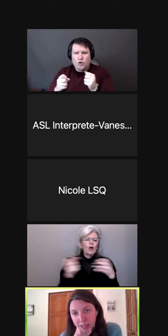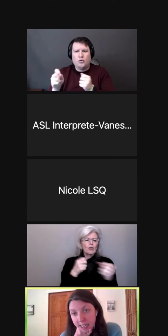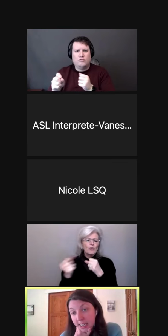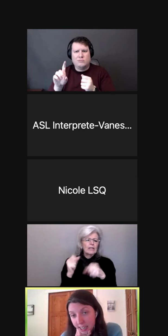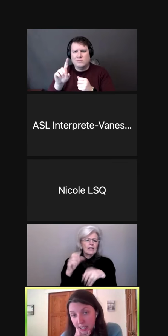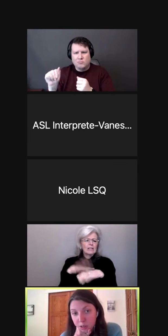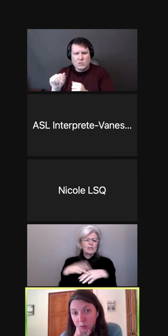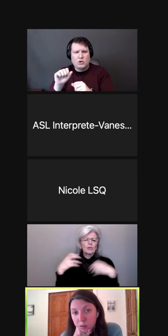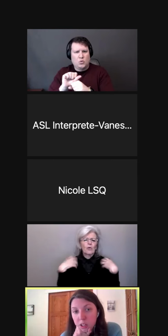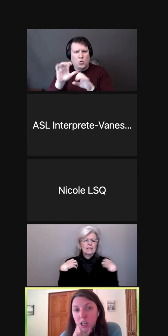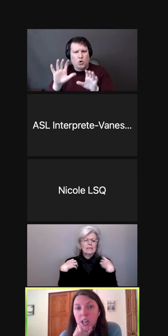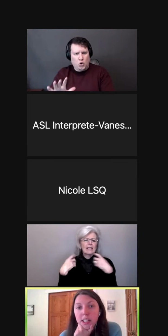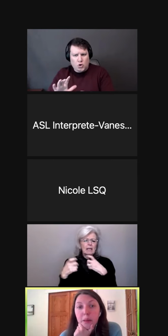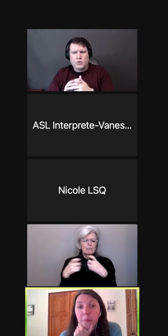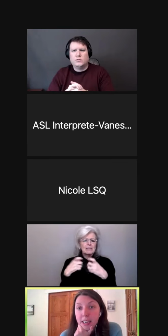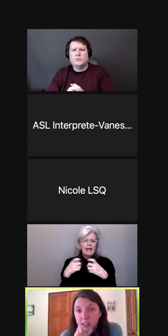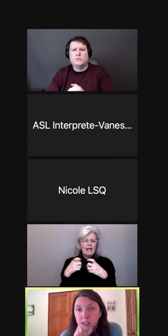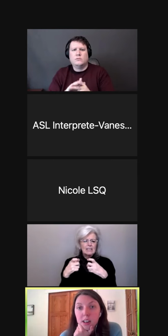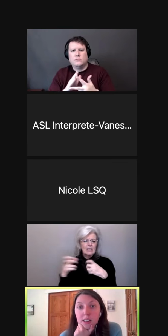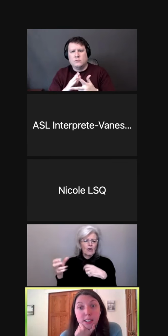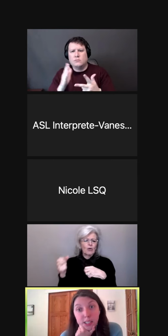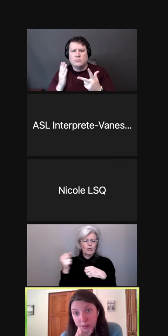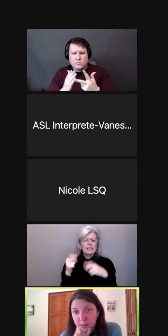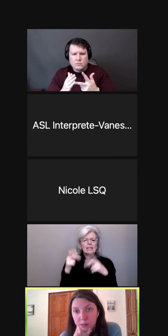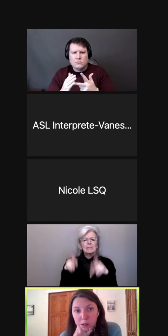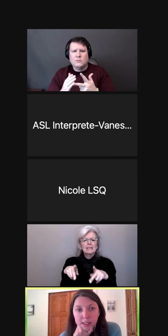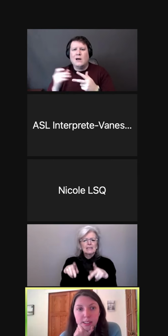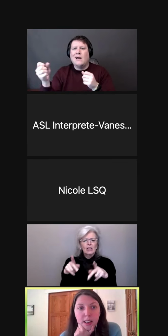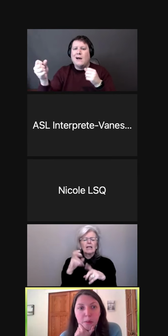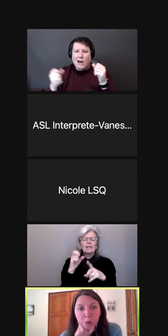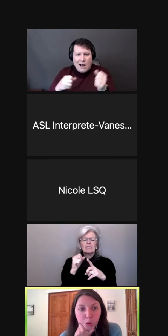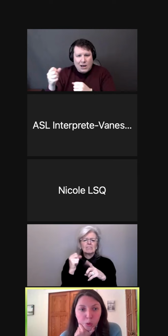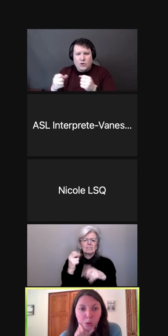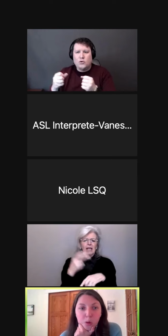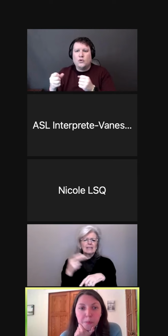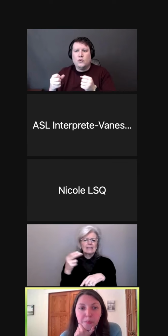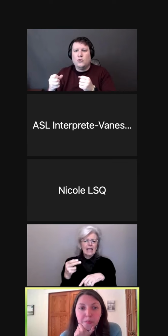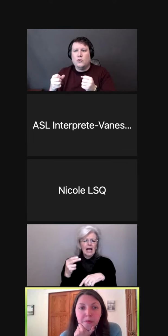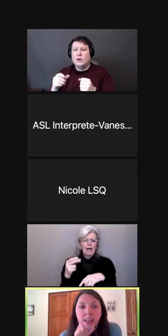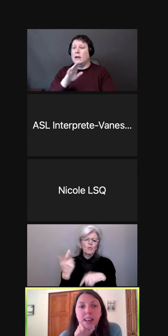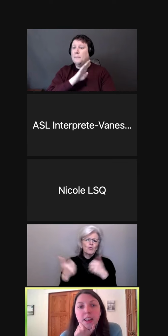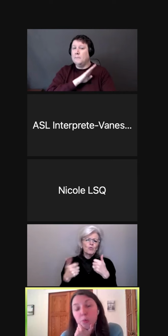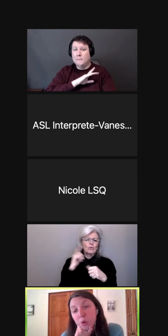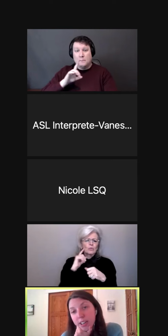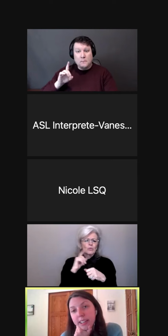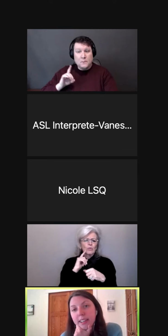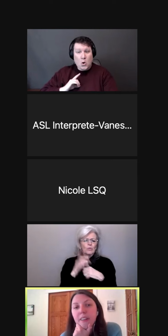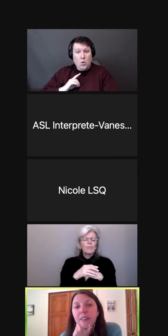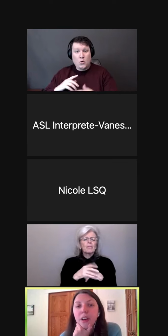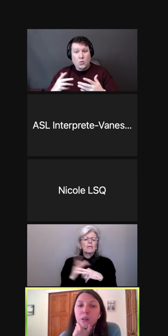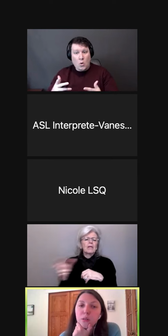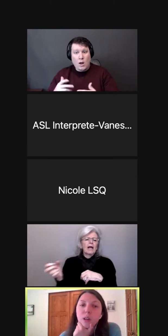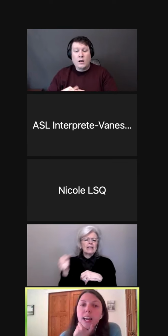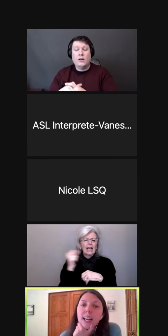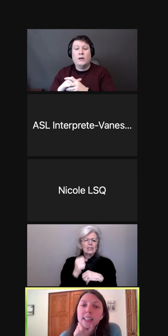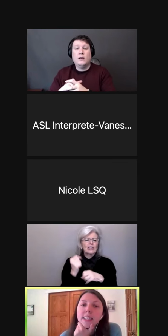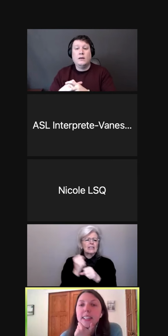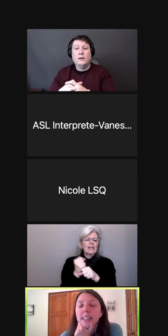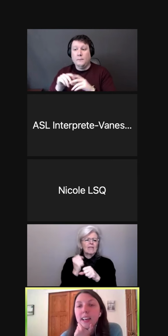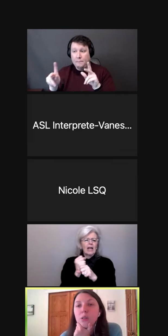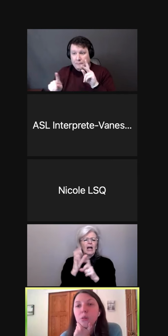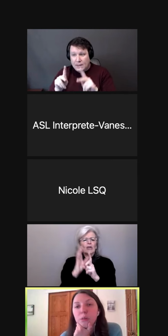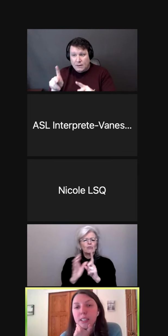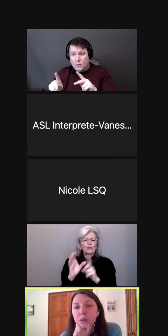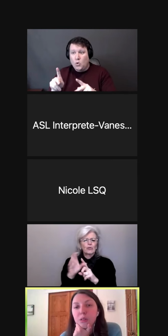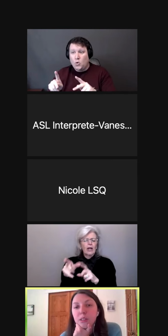conseil d'administration des personnes en situation de handicap ou sourds et embaucher des travailleurs culturels